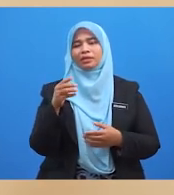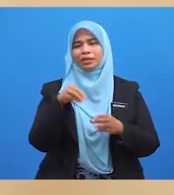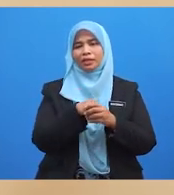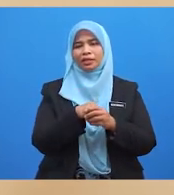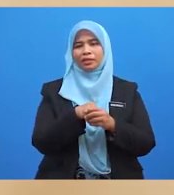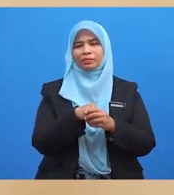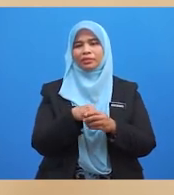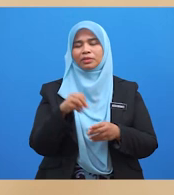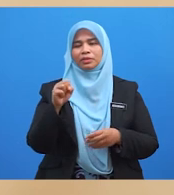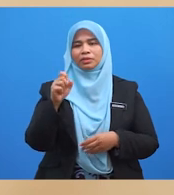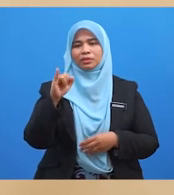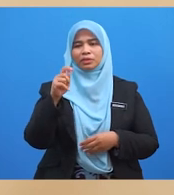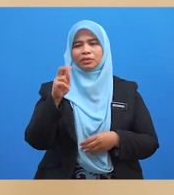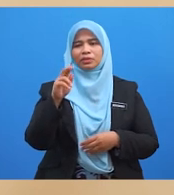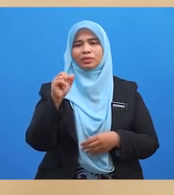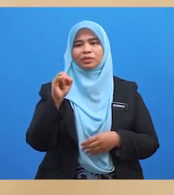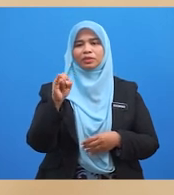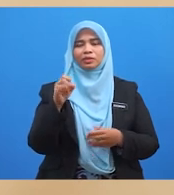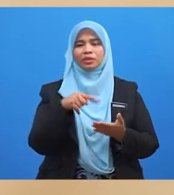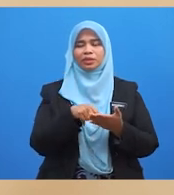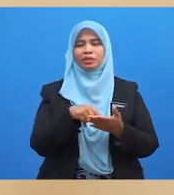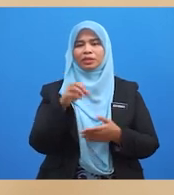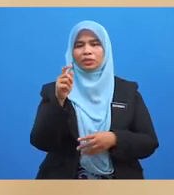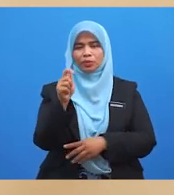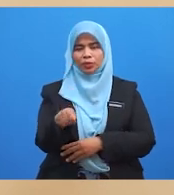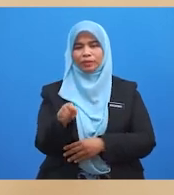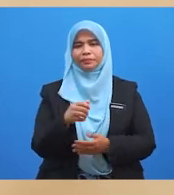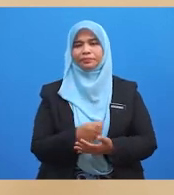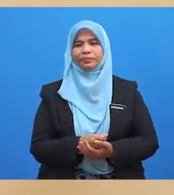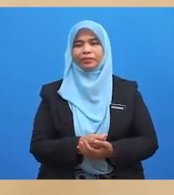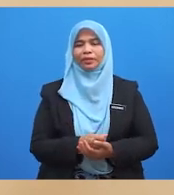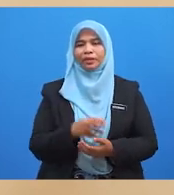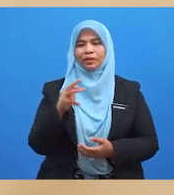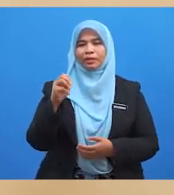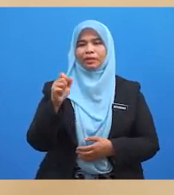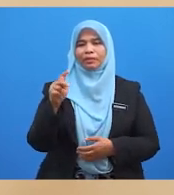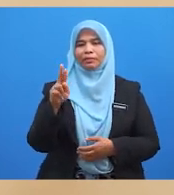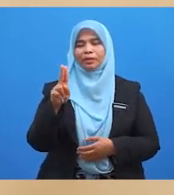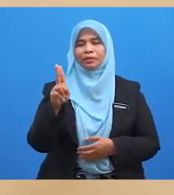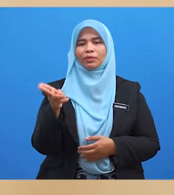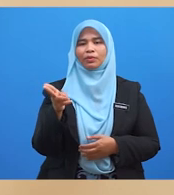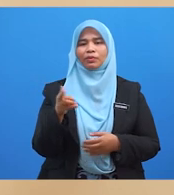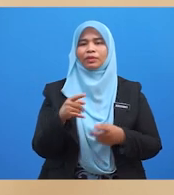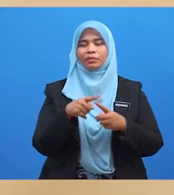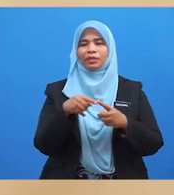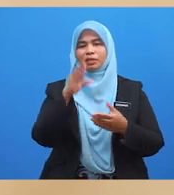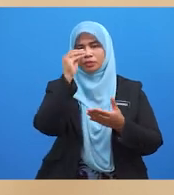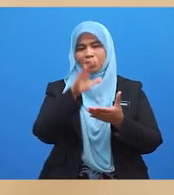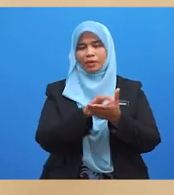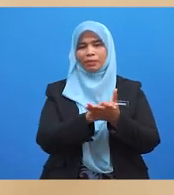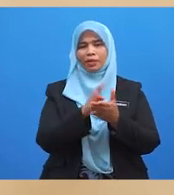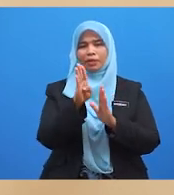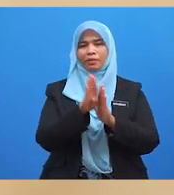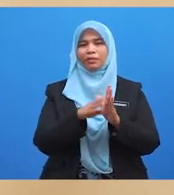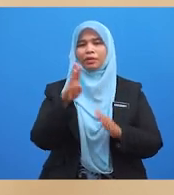hukumnya suami berpoligami. Makruh. makruh apabila suami berpoligami